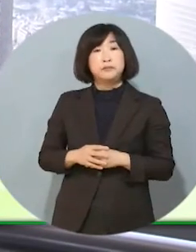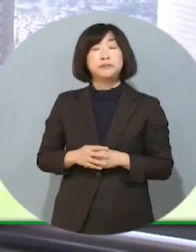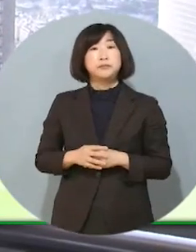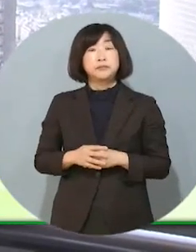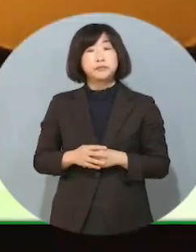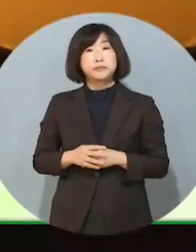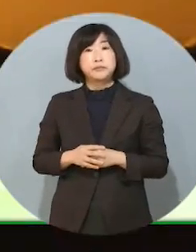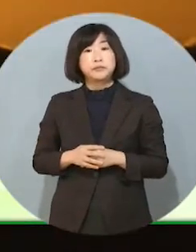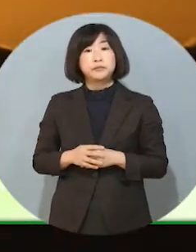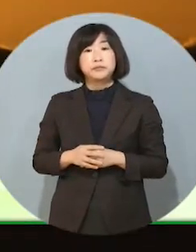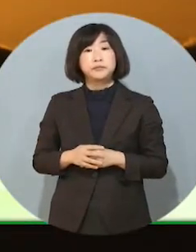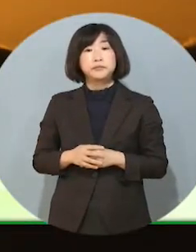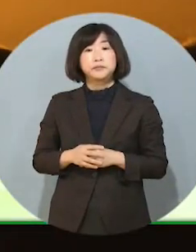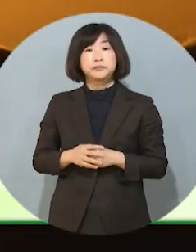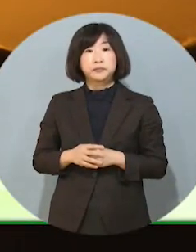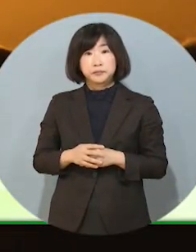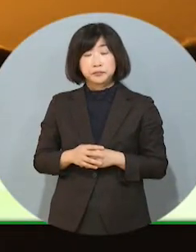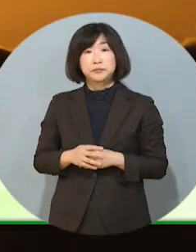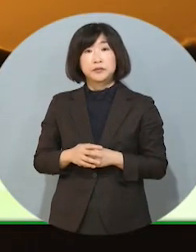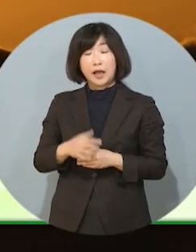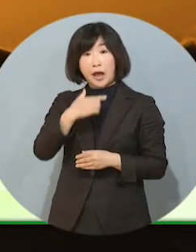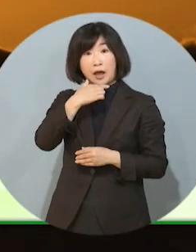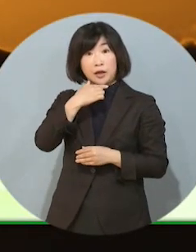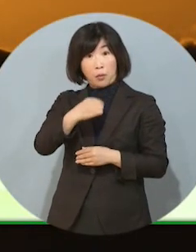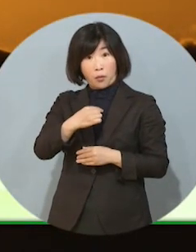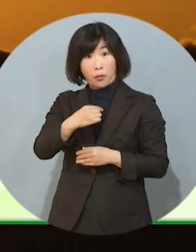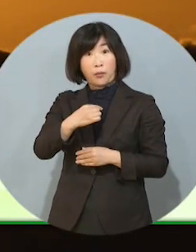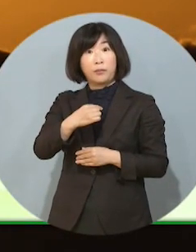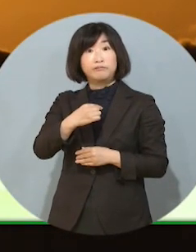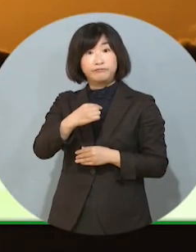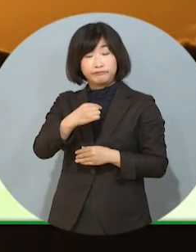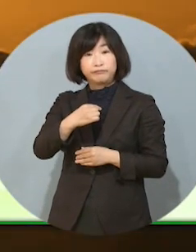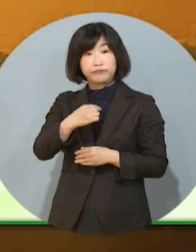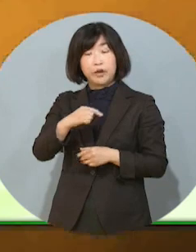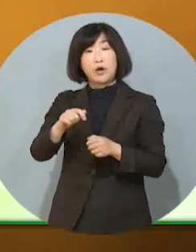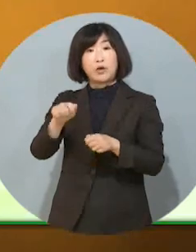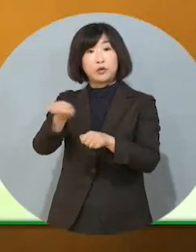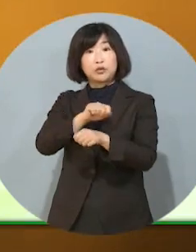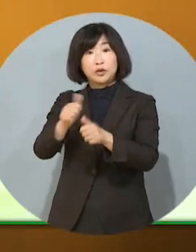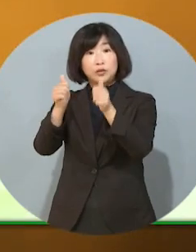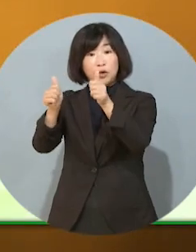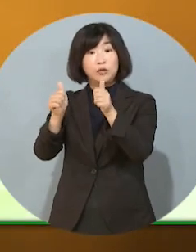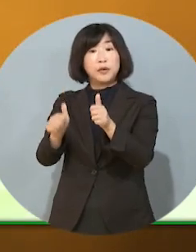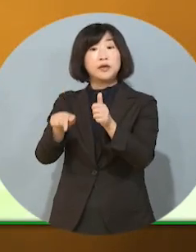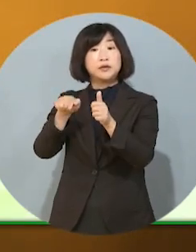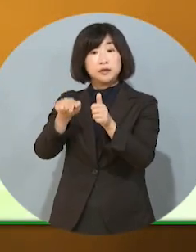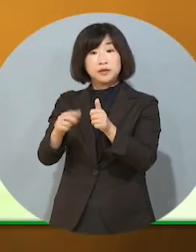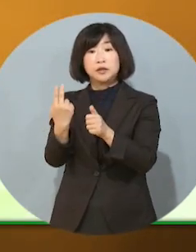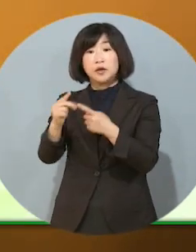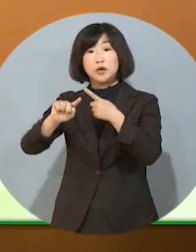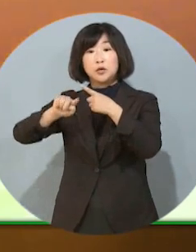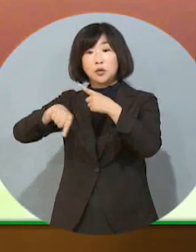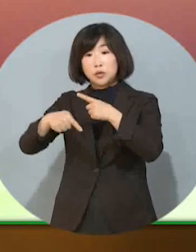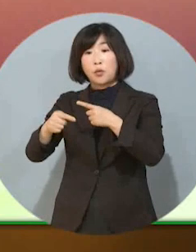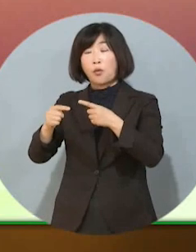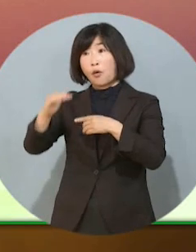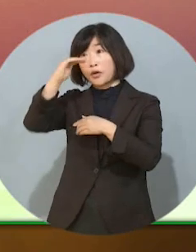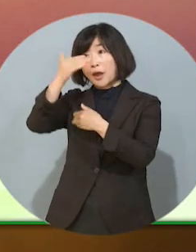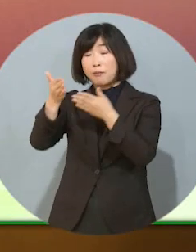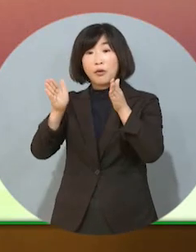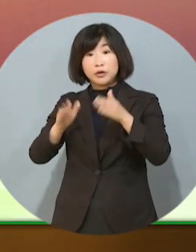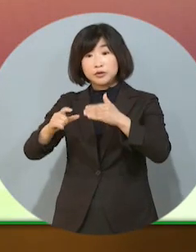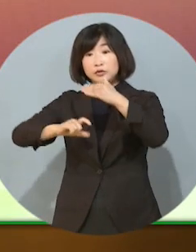ます入室を希望する人は特設のホームページ都長展望室